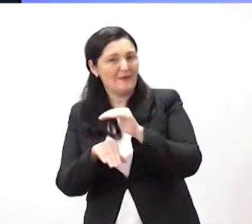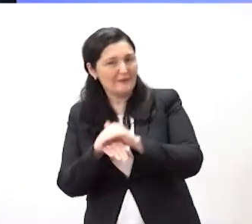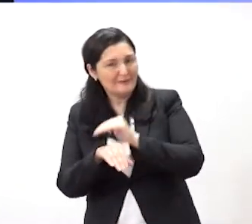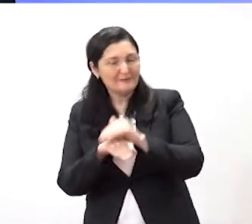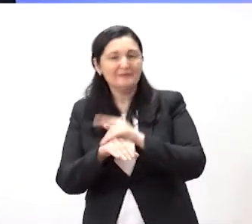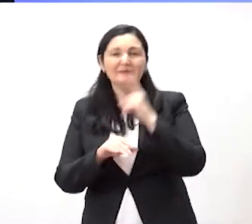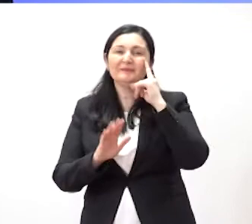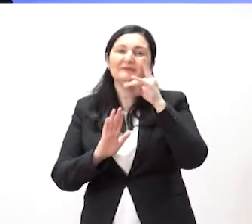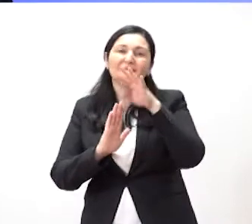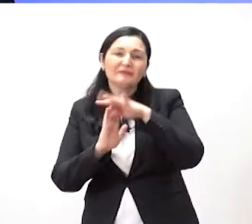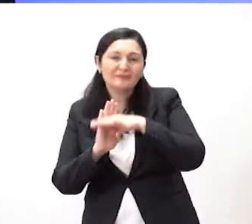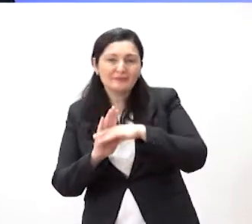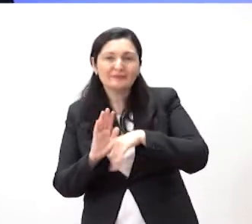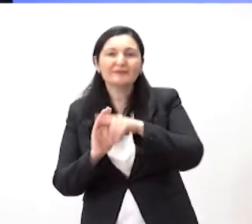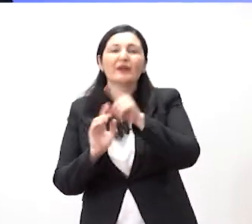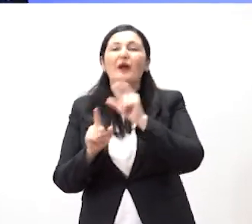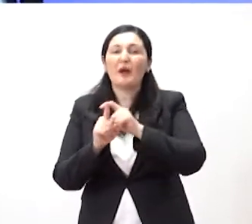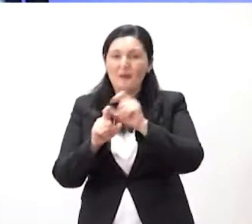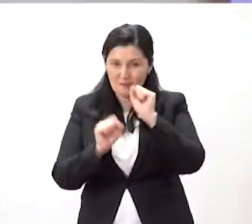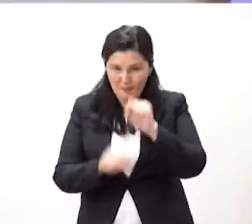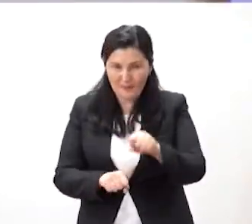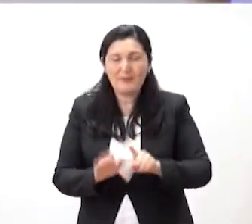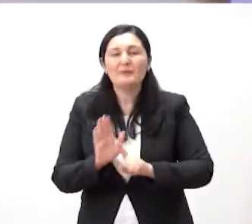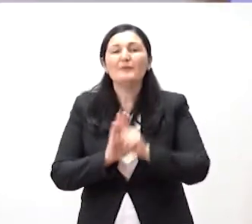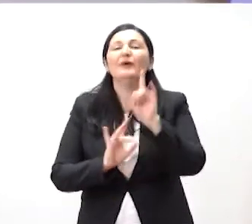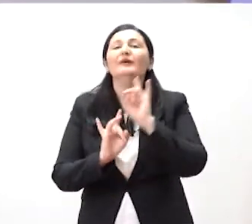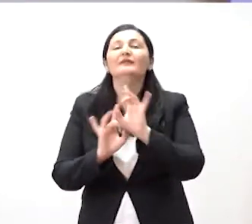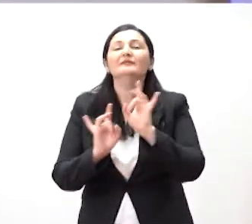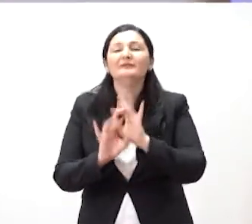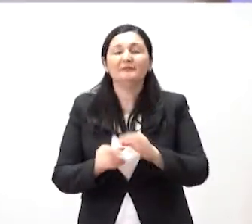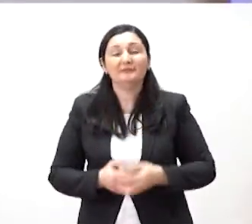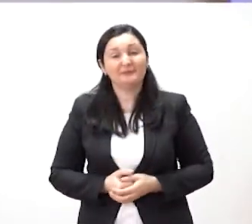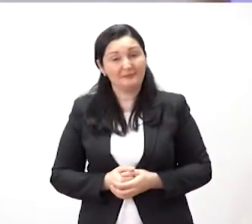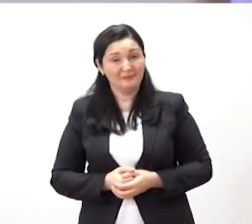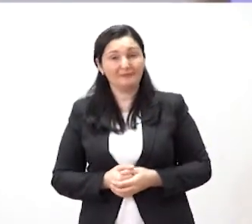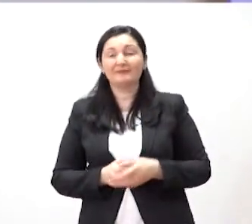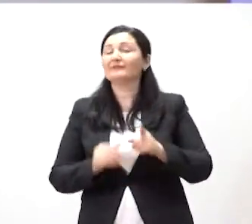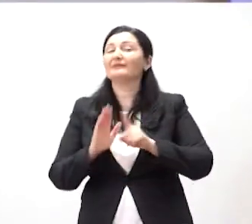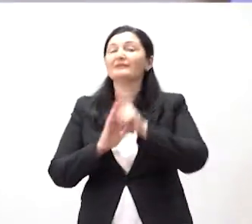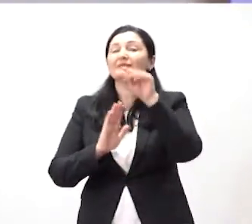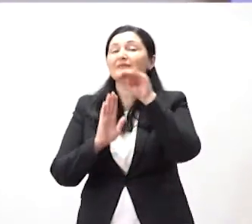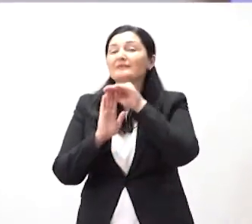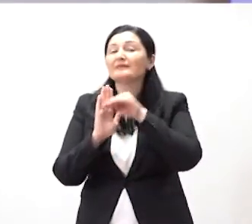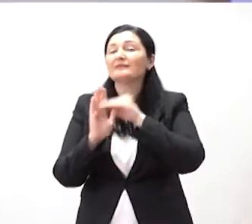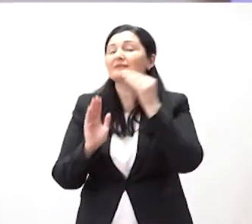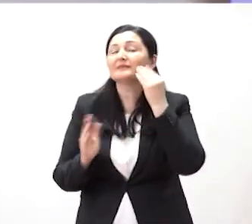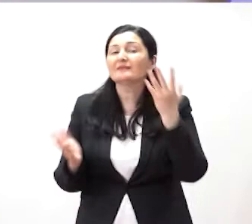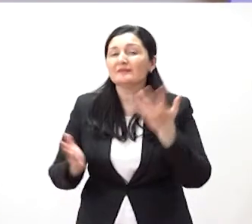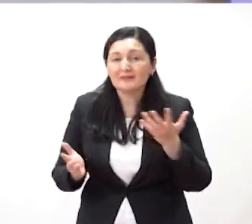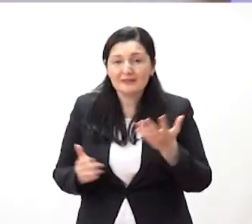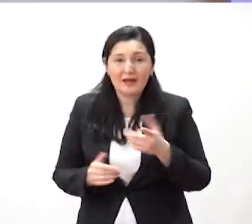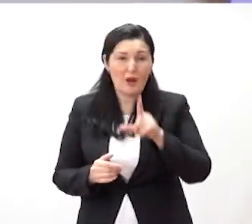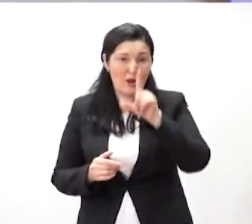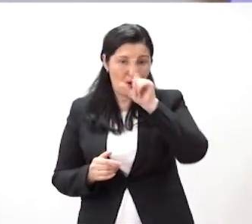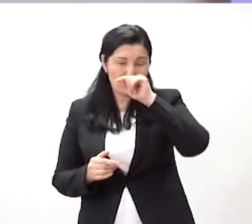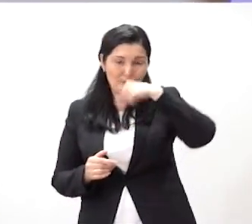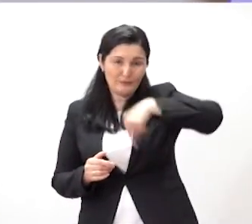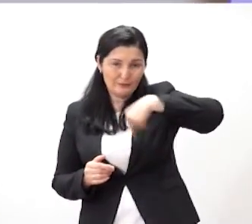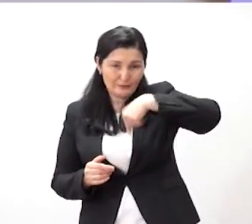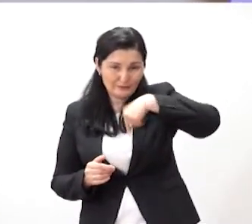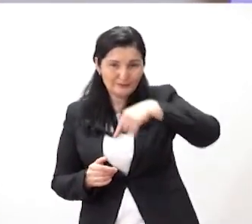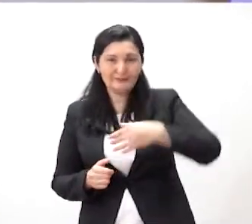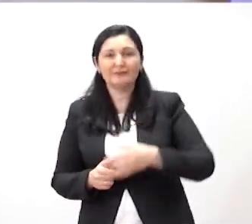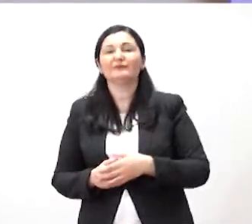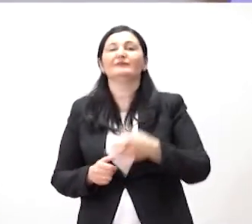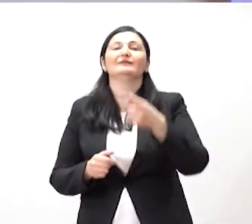سیماهای اساسی اثر را گفته میتوانی؟ البته. کنی؟ سیماهای اساسی اثر مرغ مرجان،